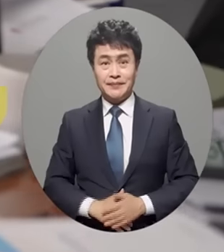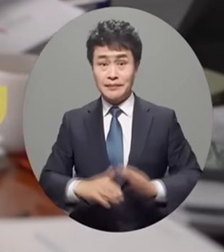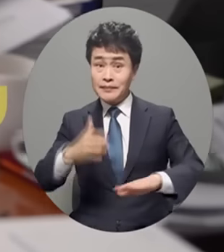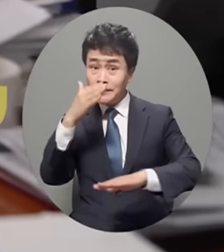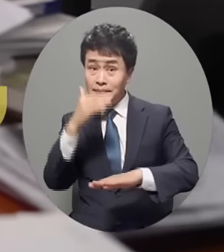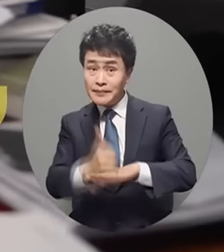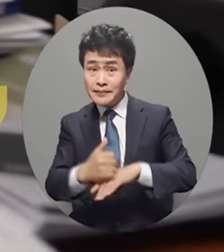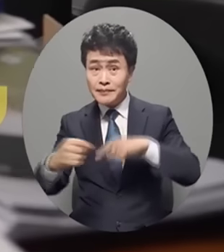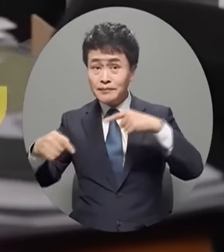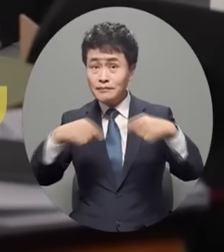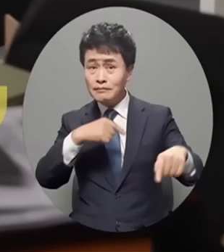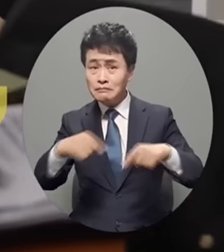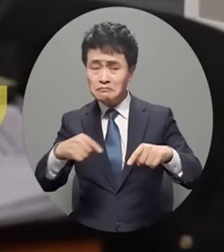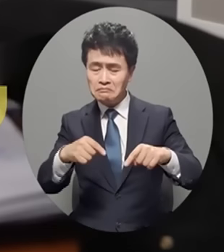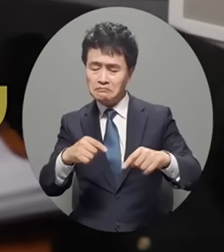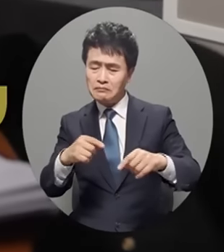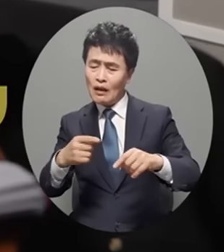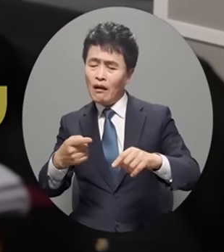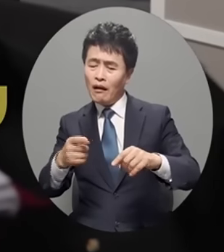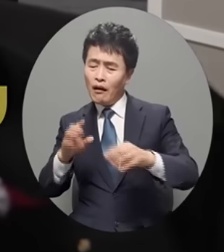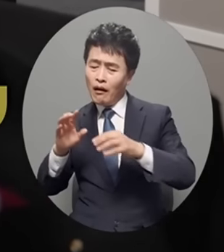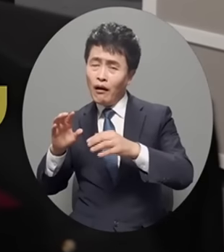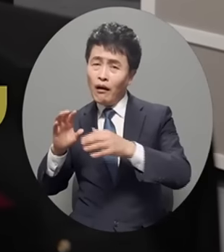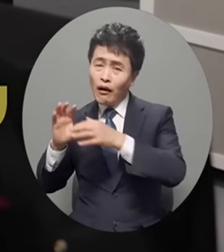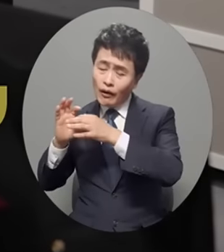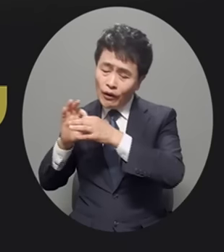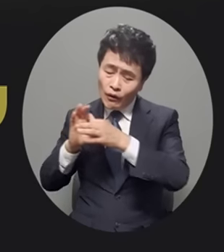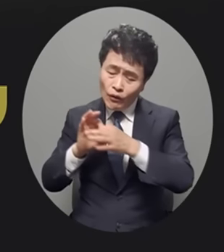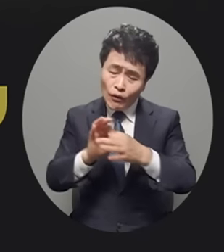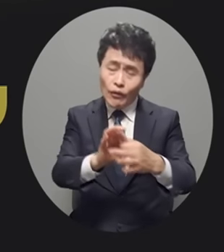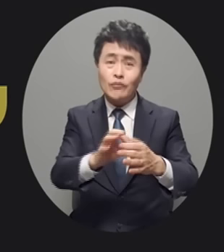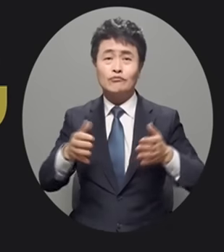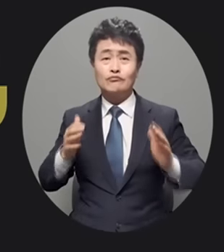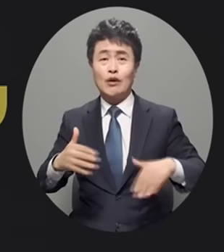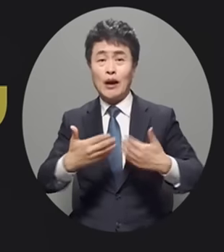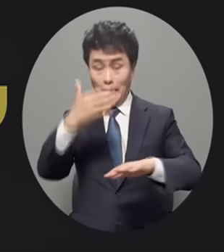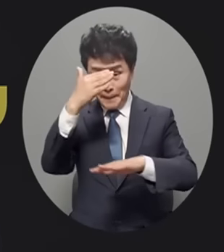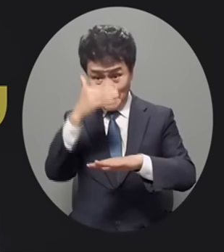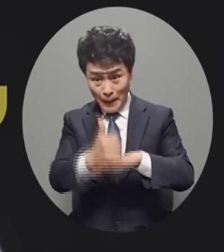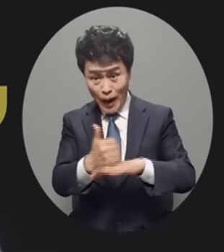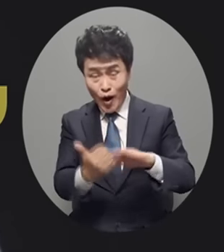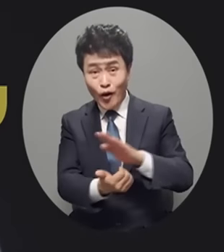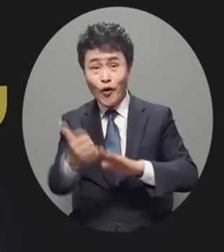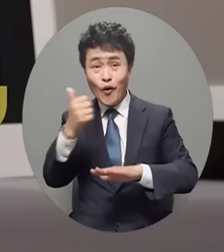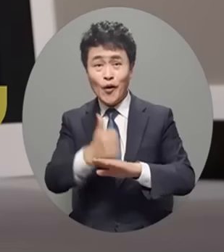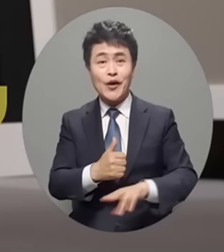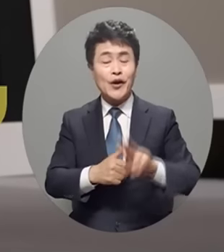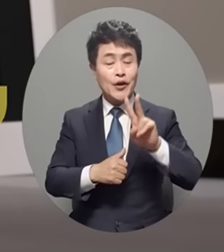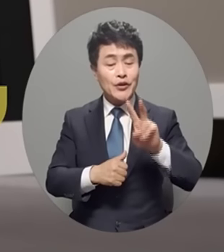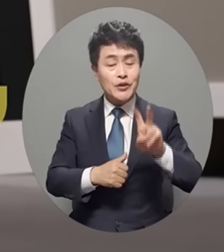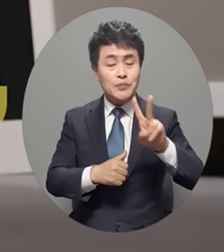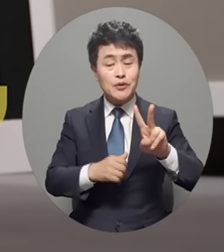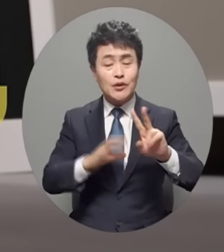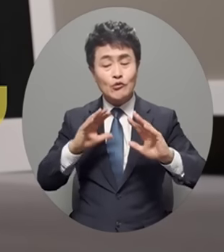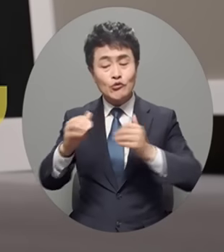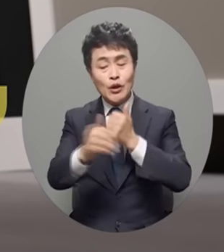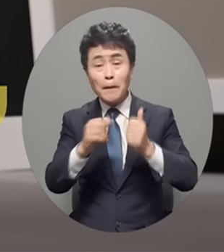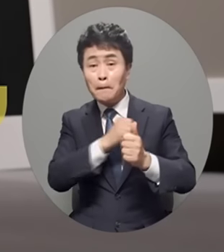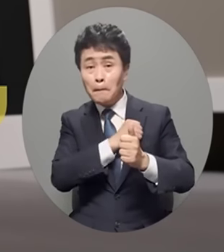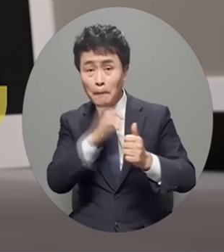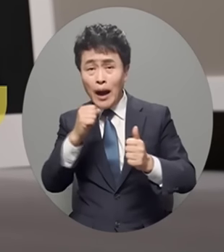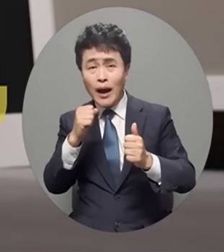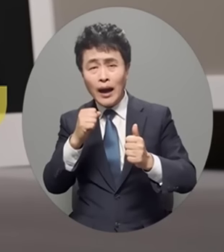결국에는 정치는 이어달리기를 하는 거고 끝까지 유종의 미를 거두는 게 22대 당선인들께도 아주 작은